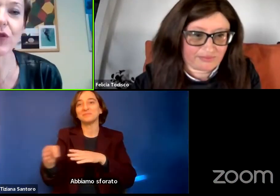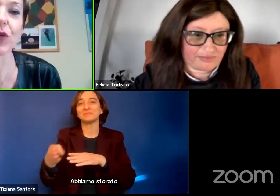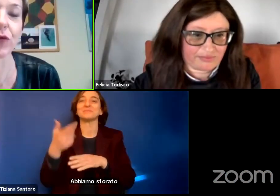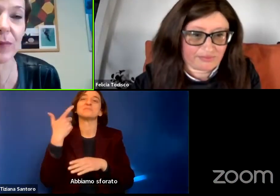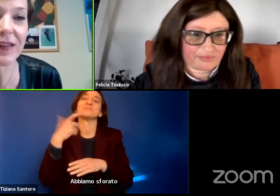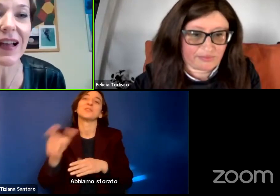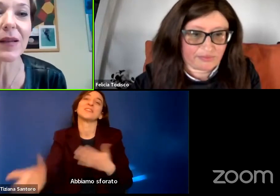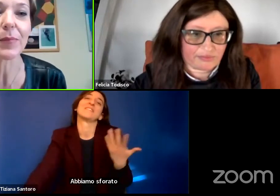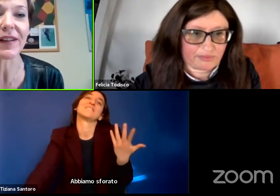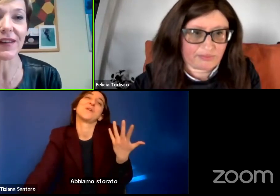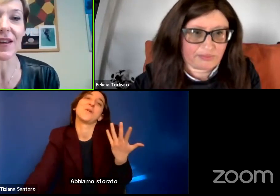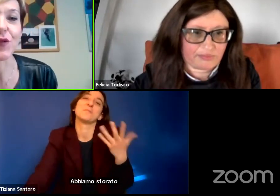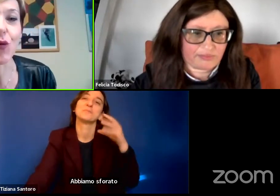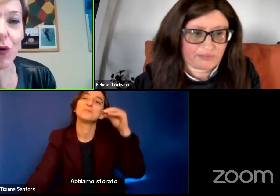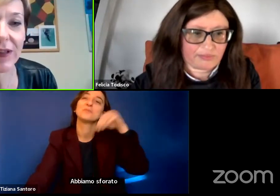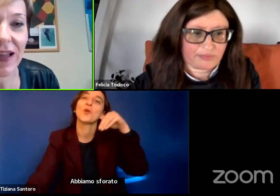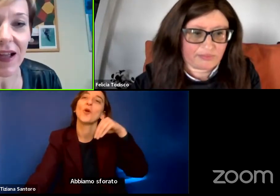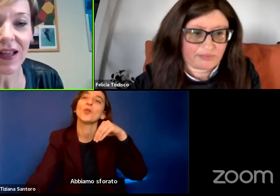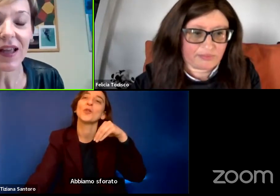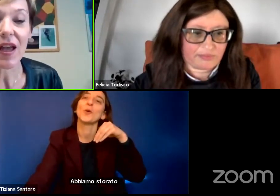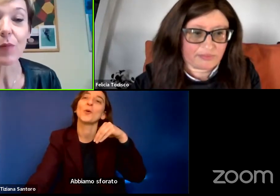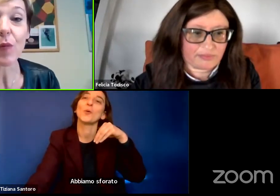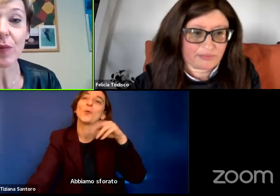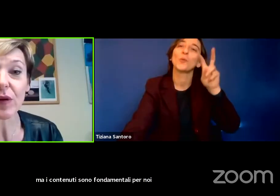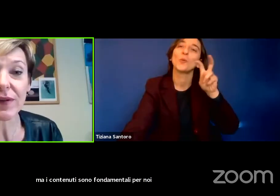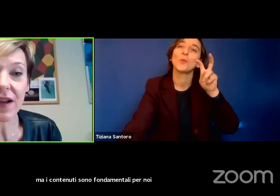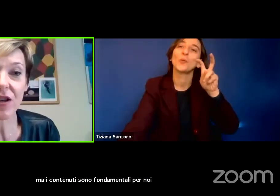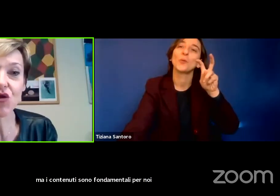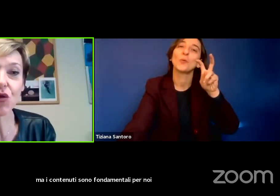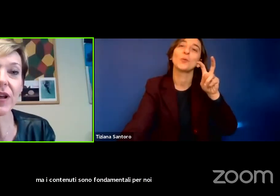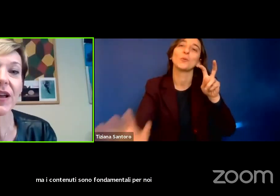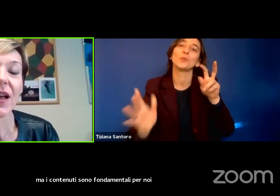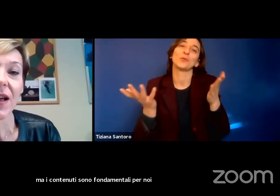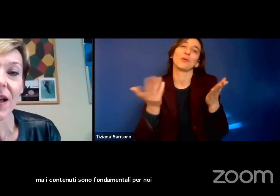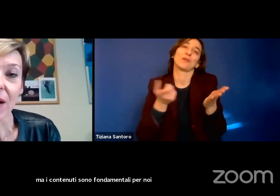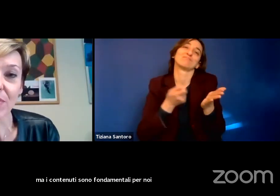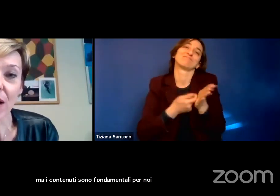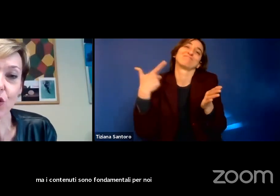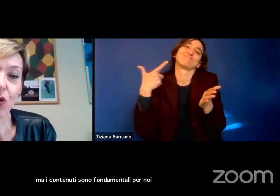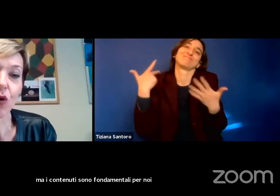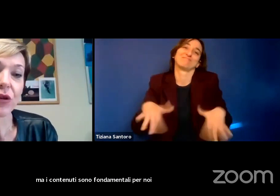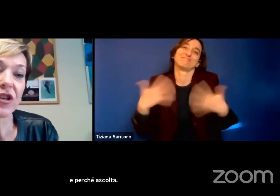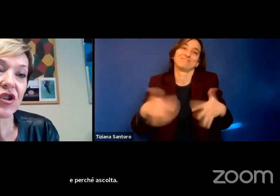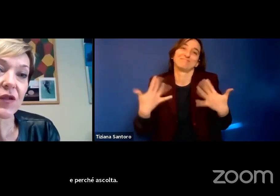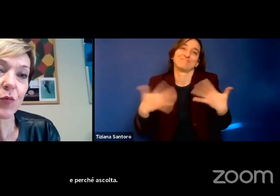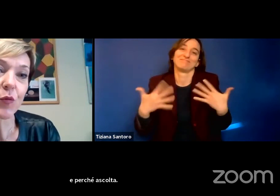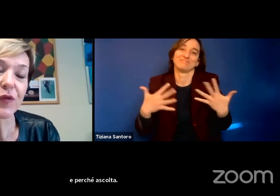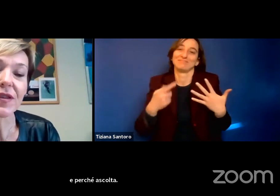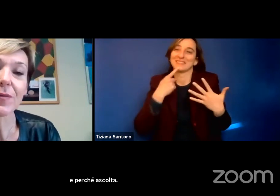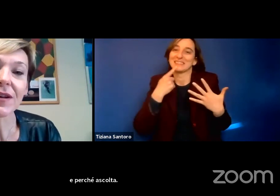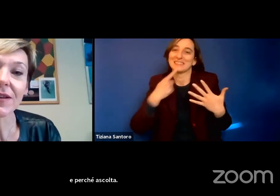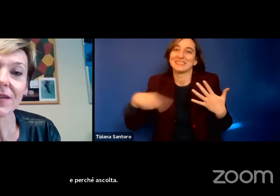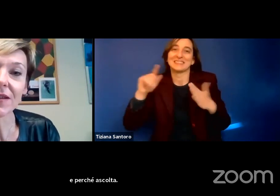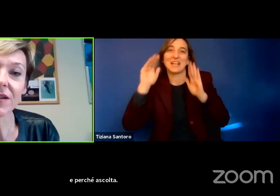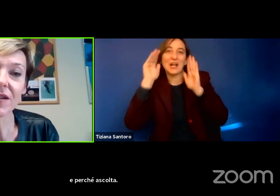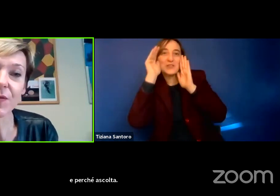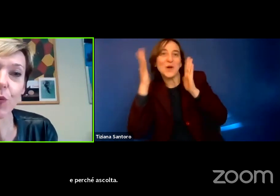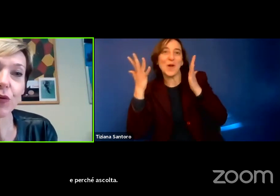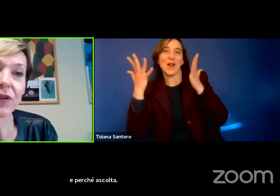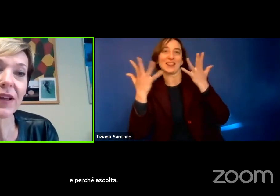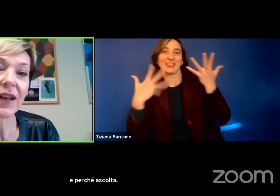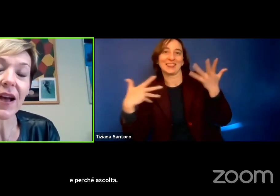per noi, sono fondamentali per chi ascolta e proprio per questa ragione abbiamo deciso il più possibile